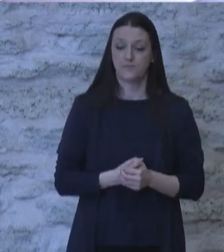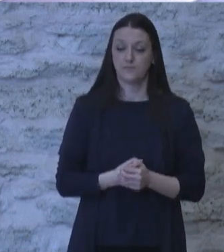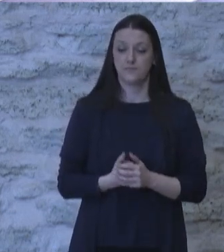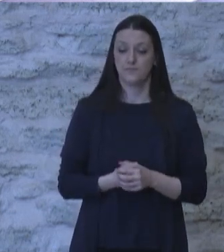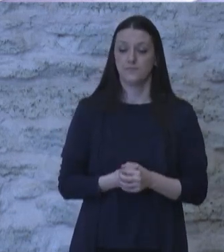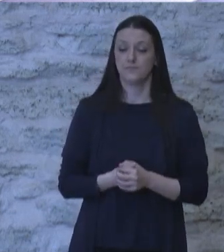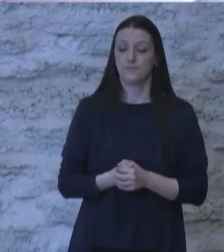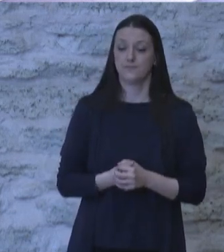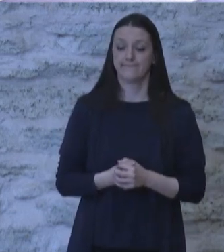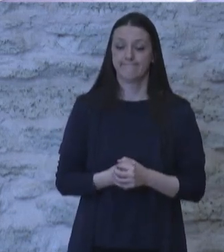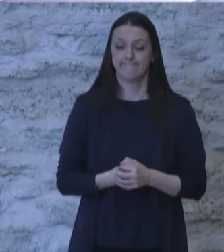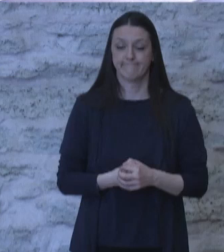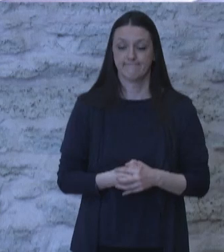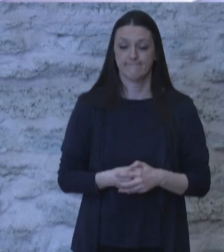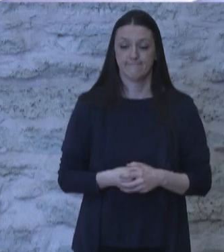Aitäh!